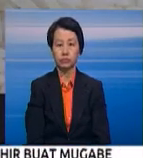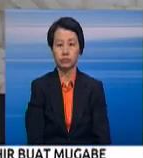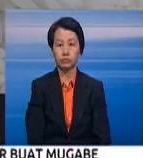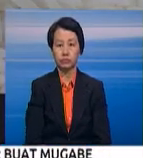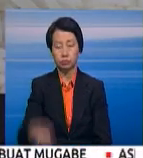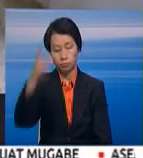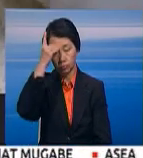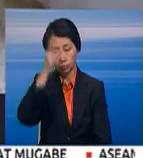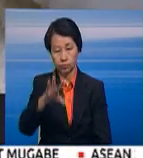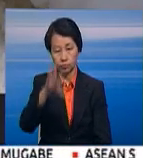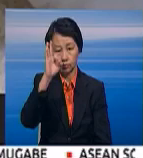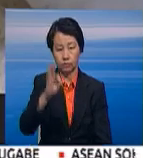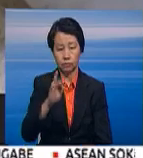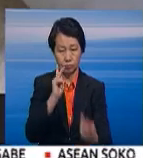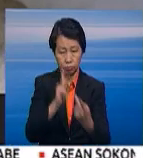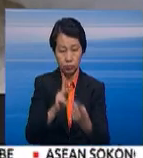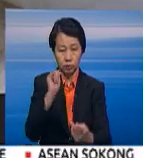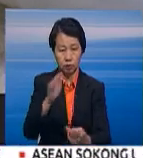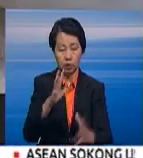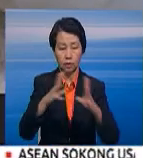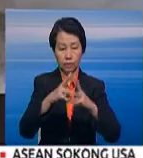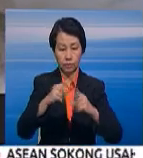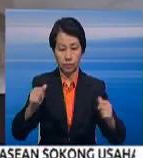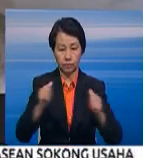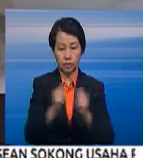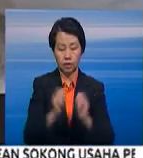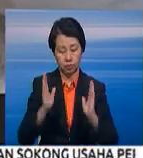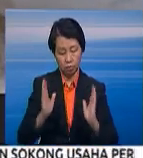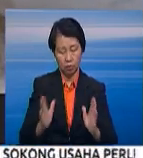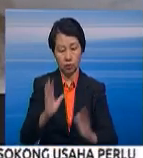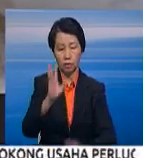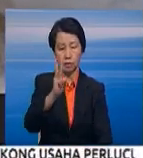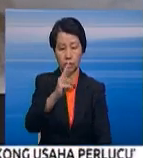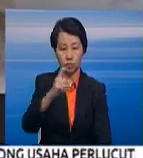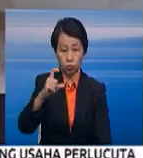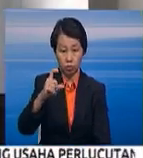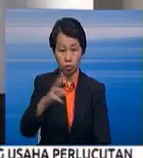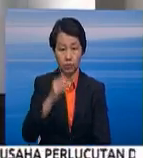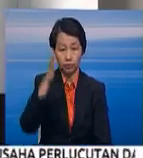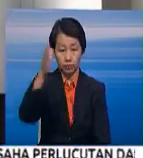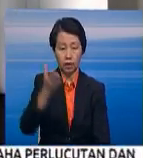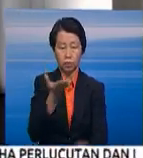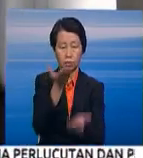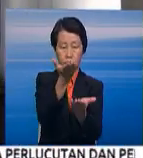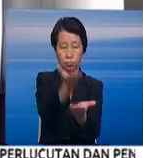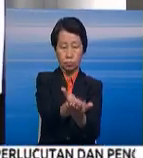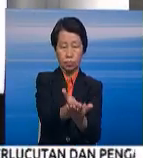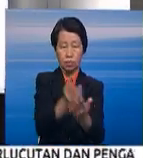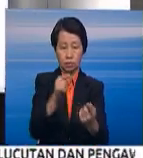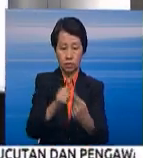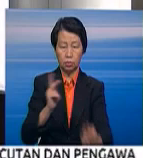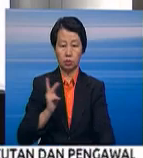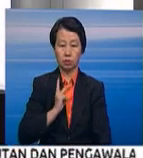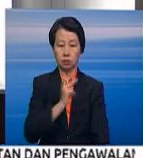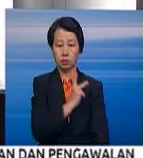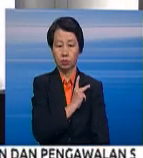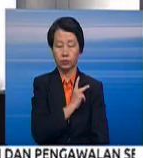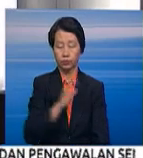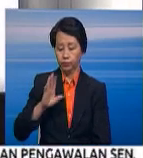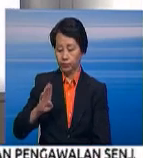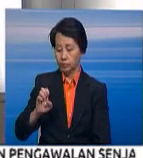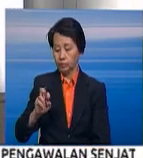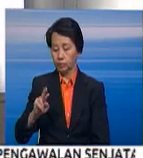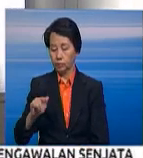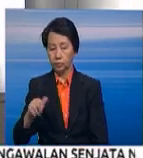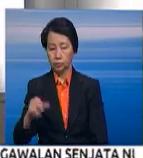Keputusan pemilihan pihak yang layak dijangka dapat diselesaikan dalam tempoh 6 bulan dan ia akan dibentangkan ke kabinet. Bernas mengambil